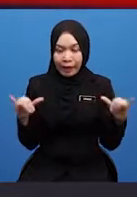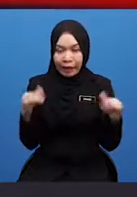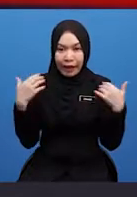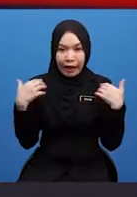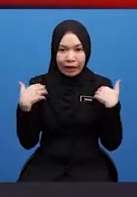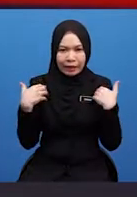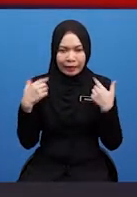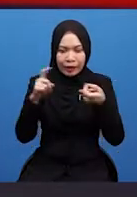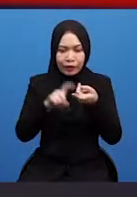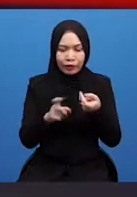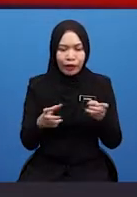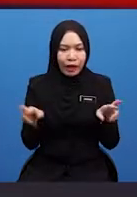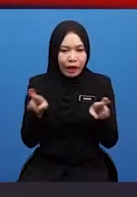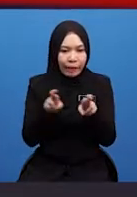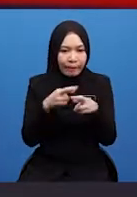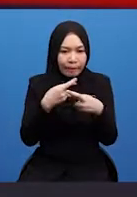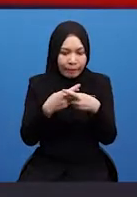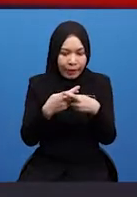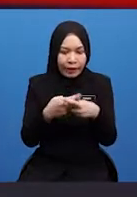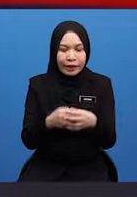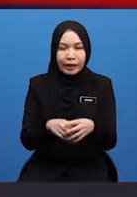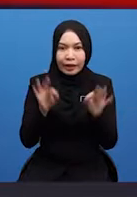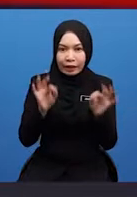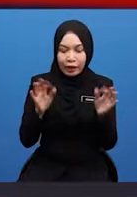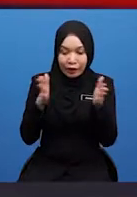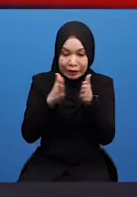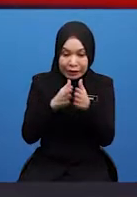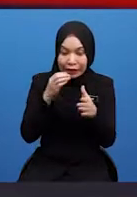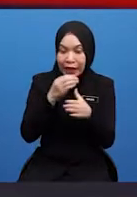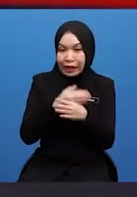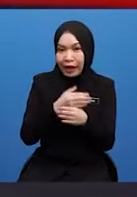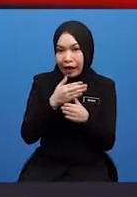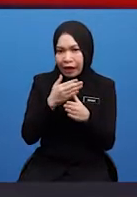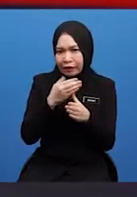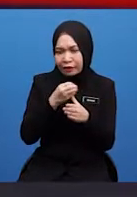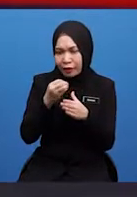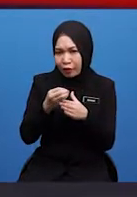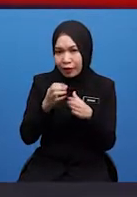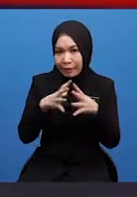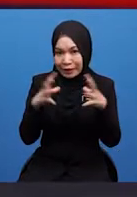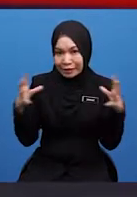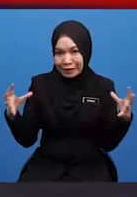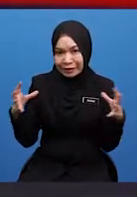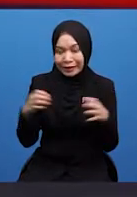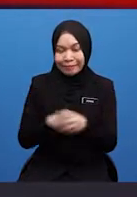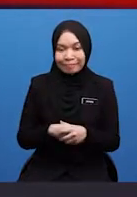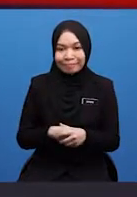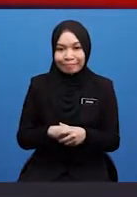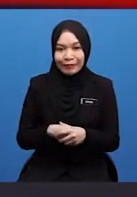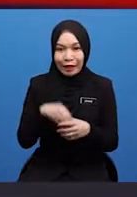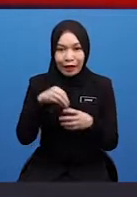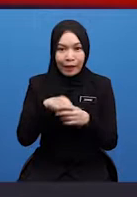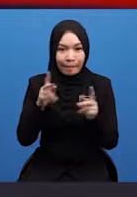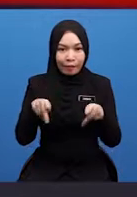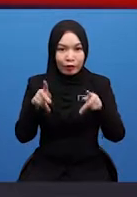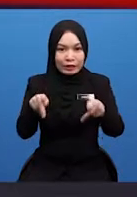membentuk imej yang tepat jika dikecilkan atau dibesarkan dalam proses imitasi atau peniruan semasa